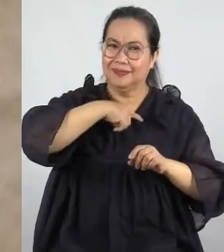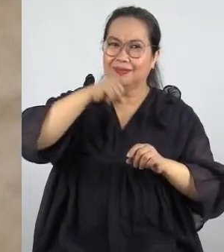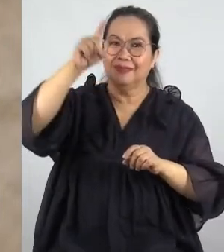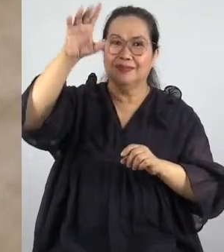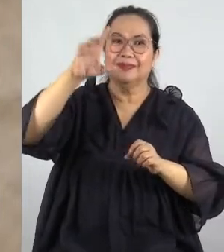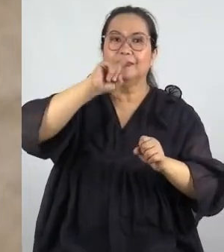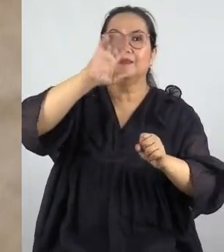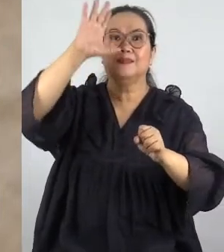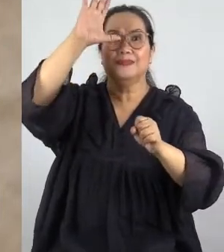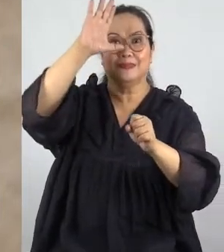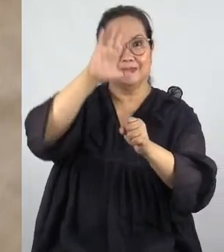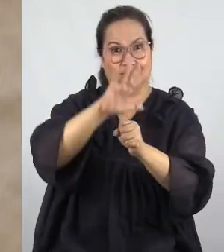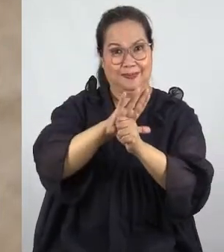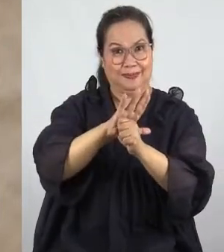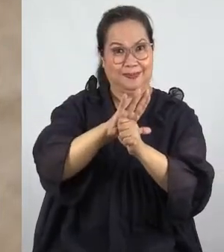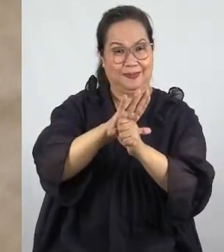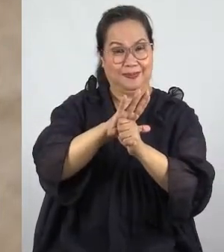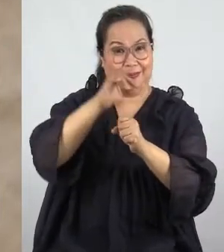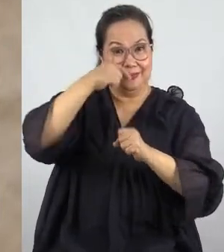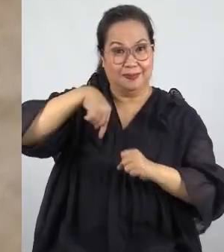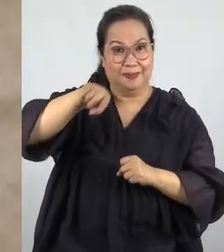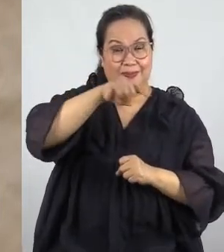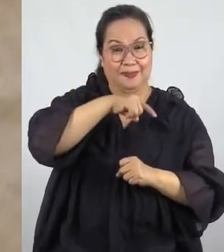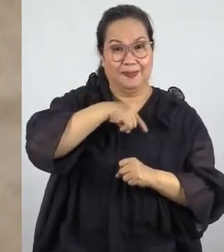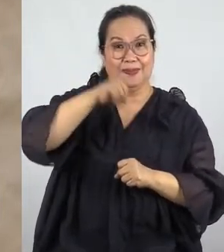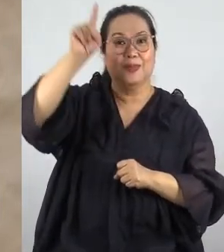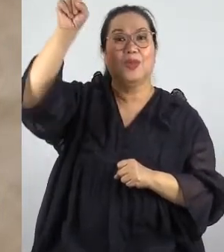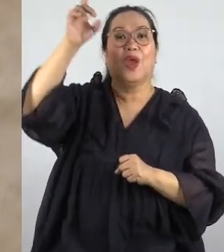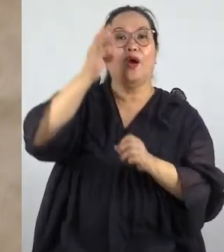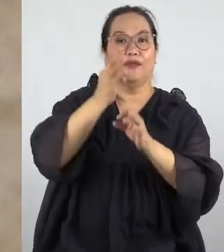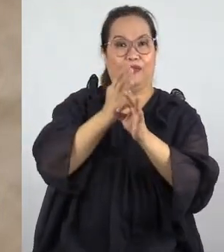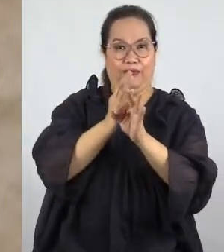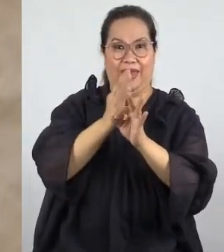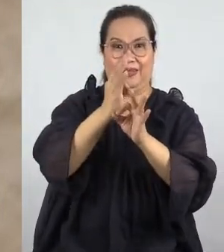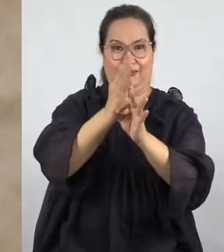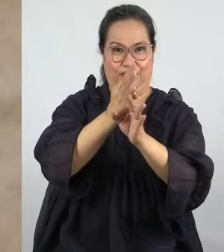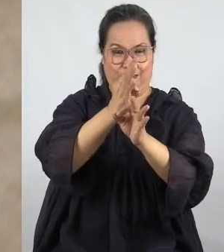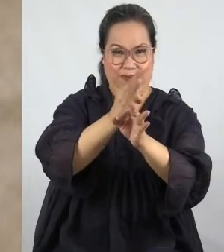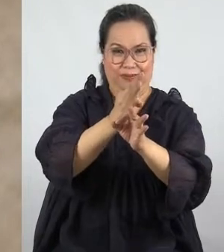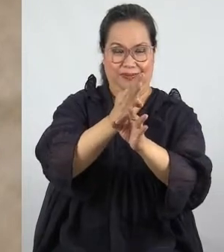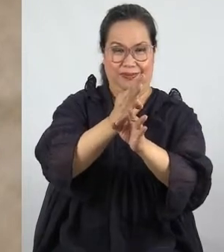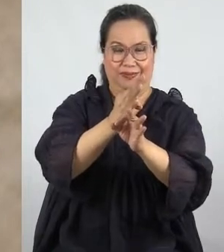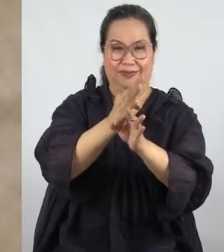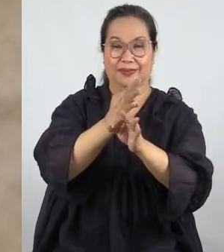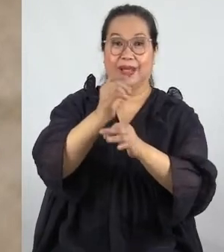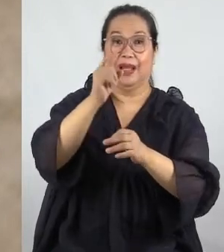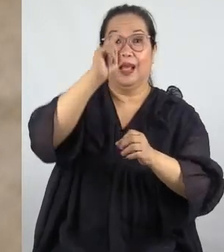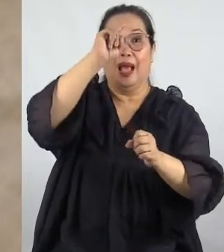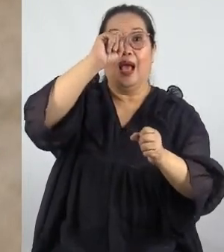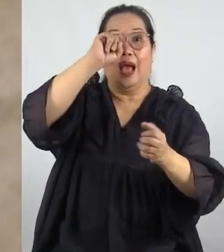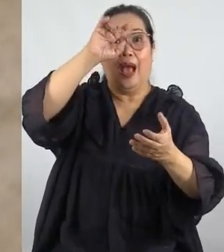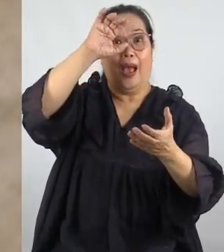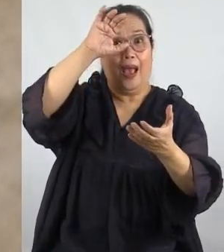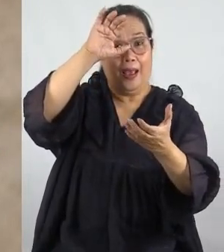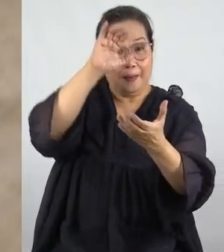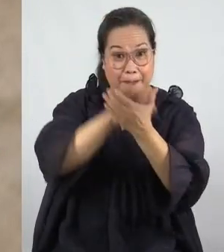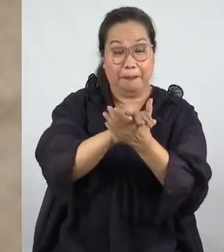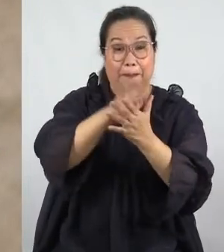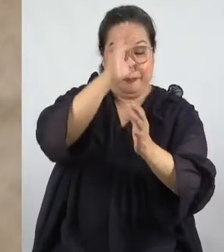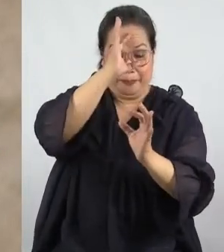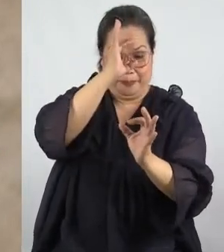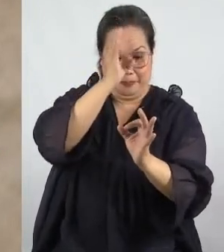ipinangako ng Diyos na siya namang matapat. Ang pananampalataya po ay